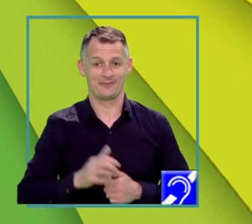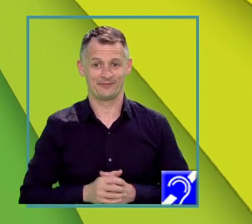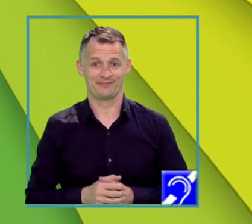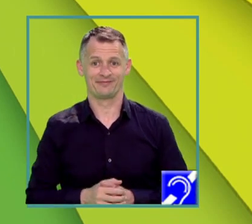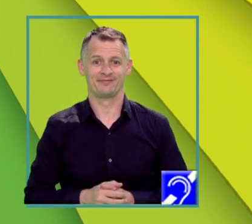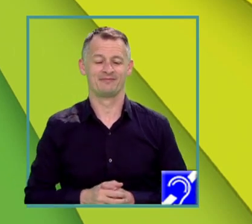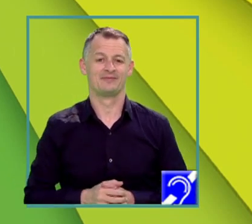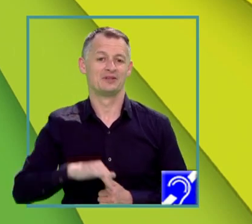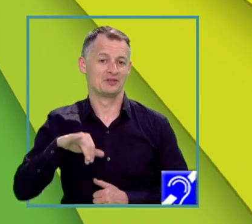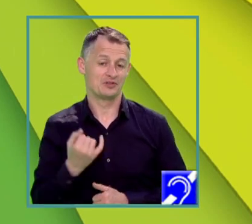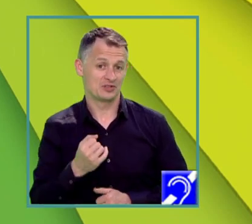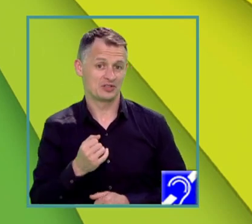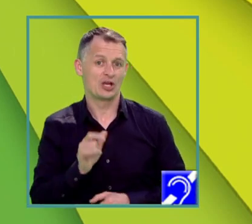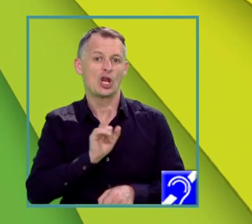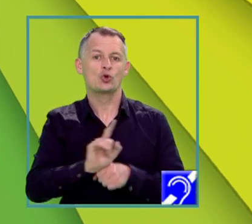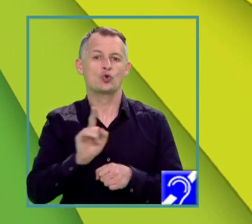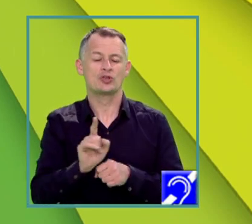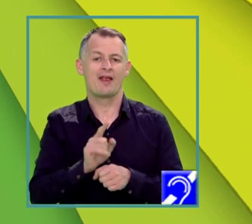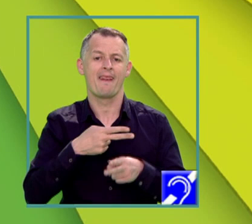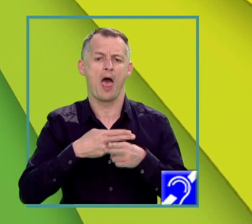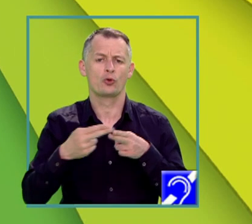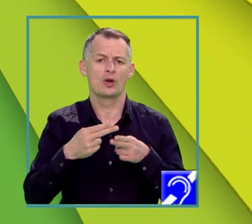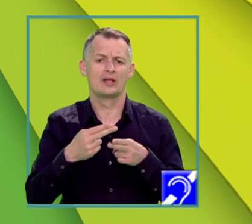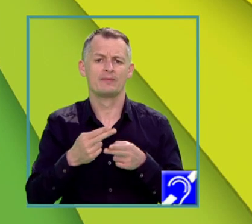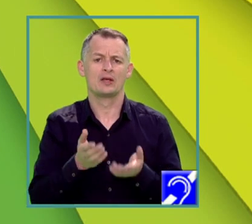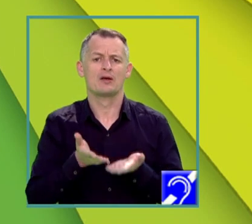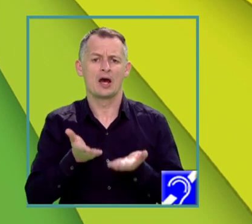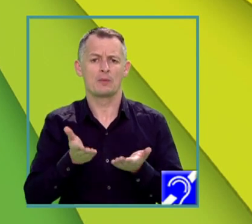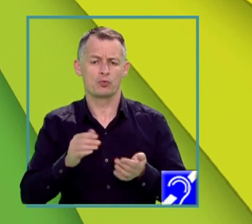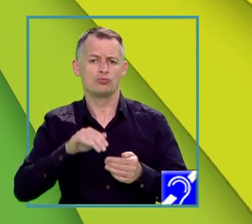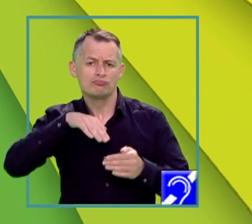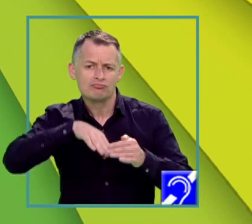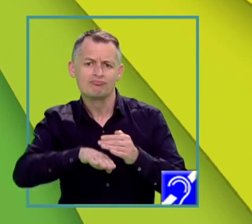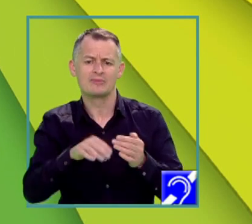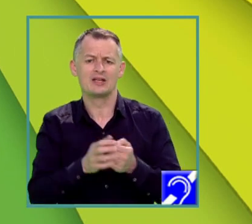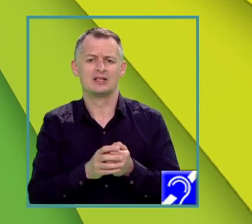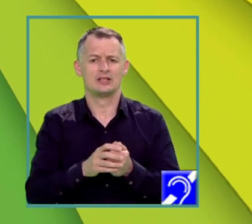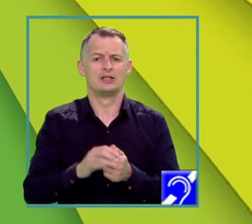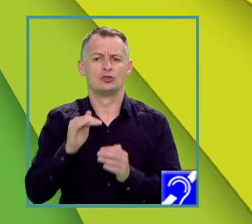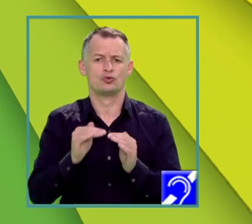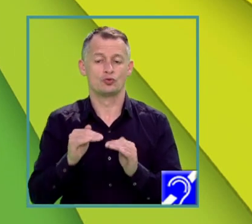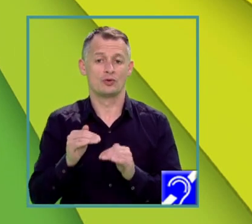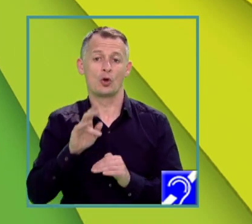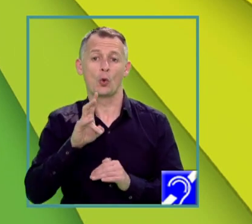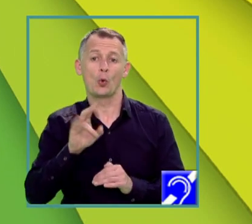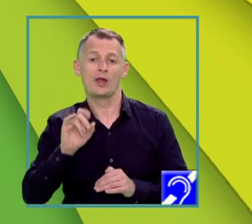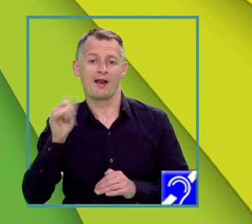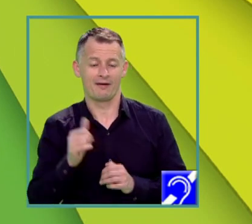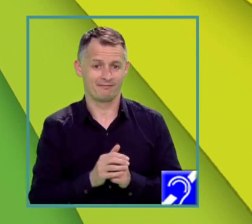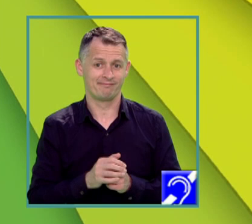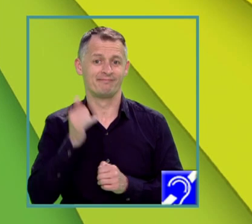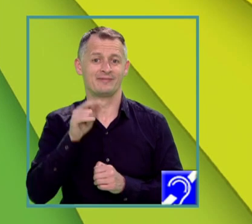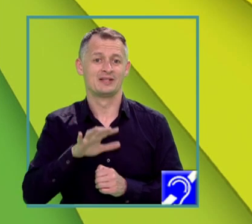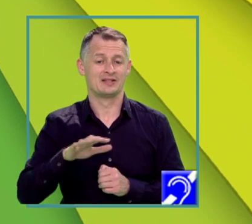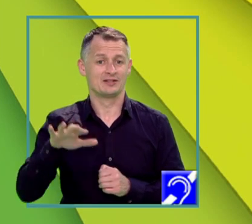în legătură cu resursele naturale și anume cărbunii superiori la munte de sigur pe Valea Jiului în zona montană iată în